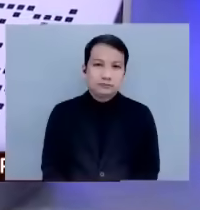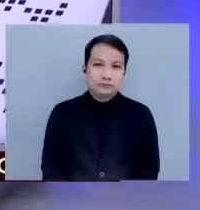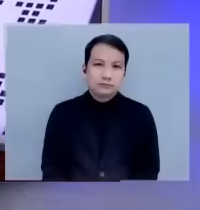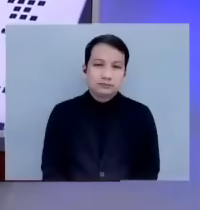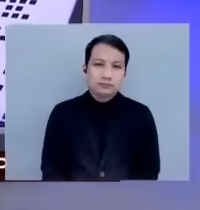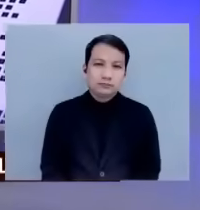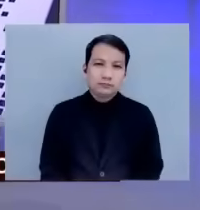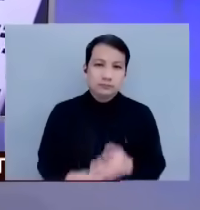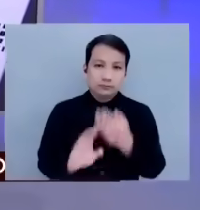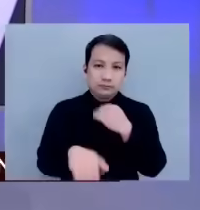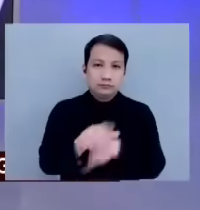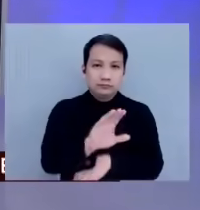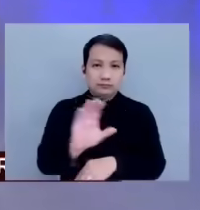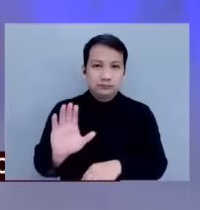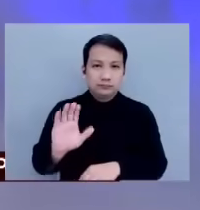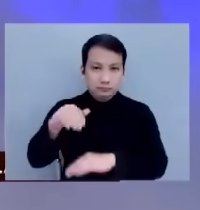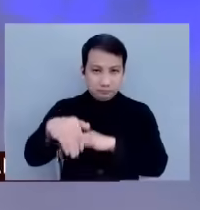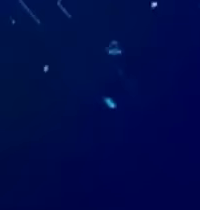Magbabalik pa ang Frontline Tonight.